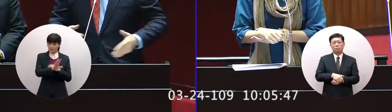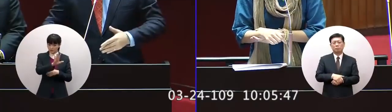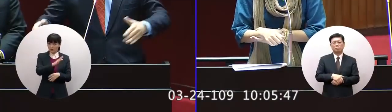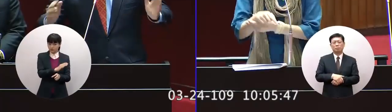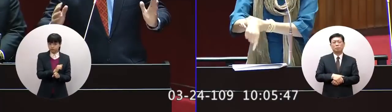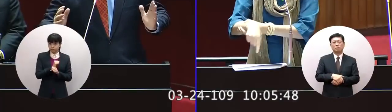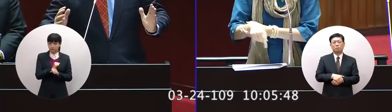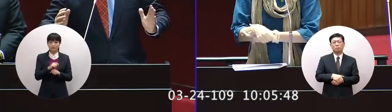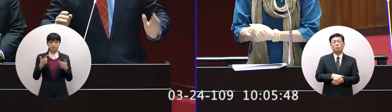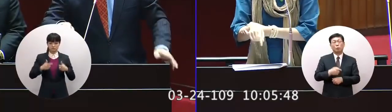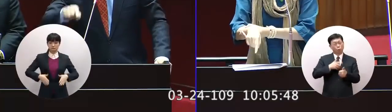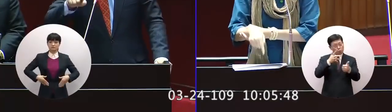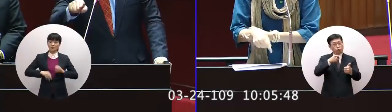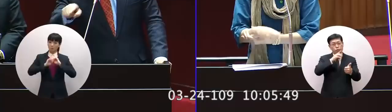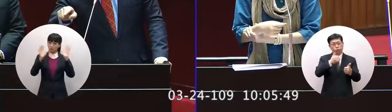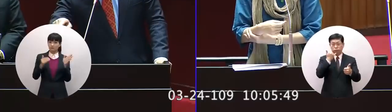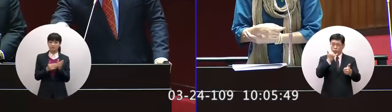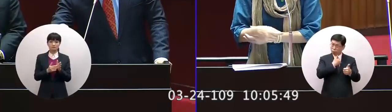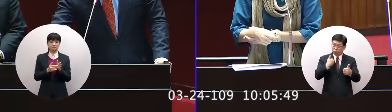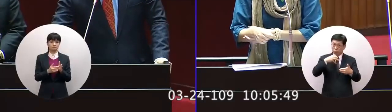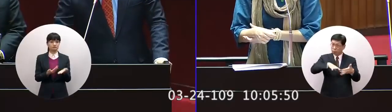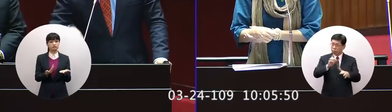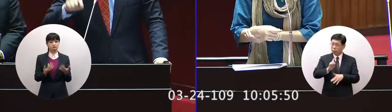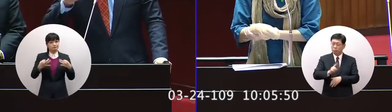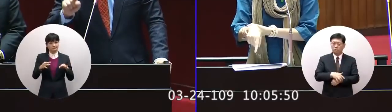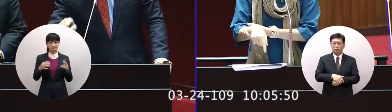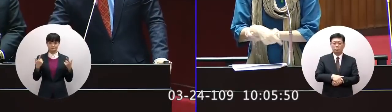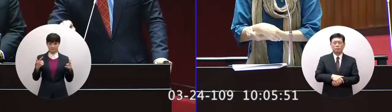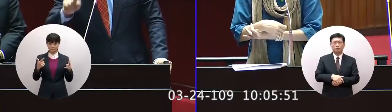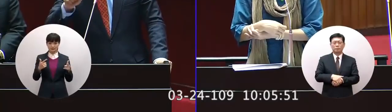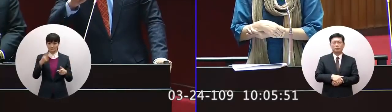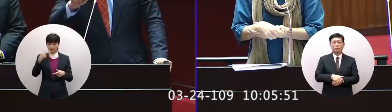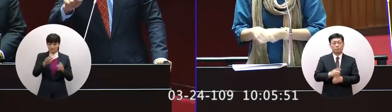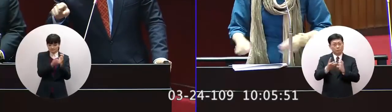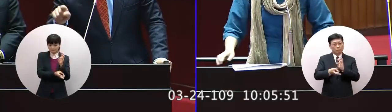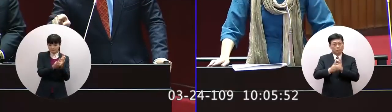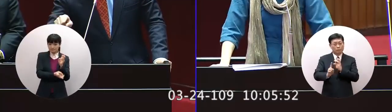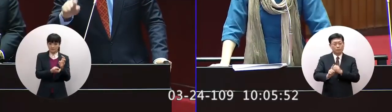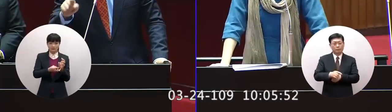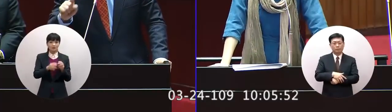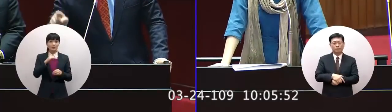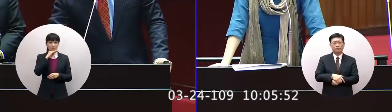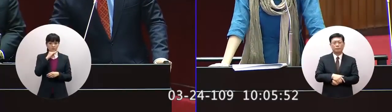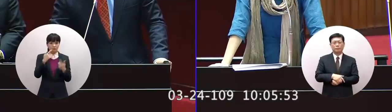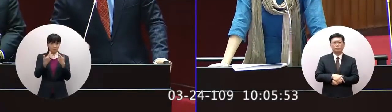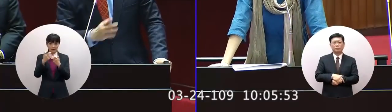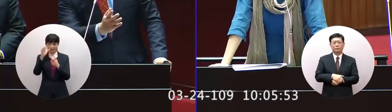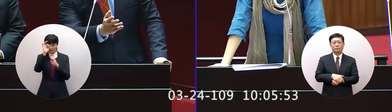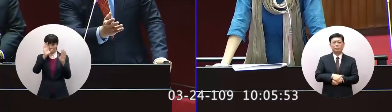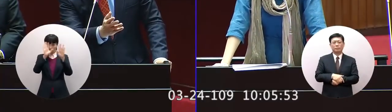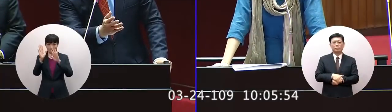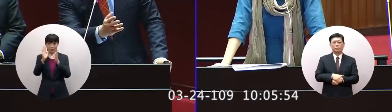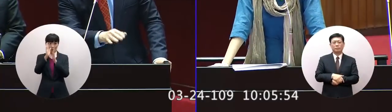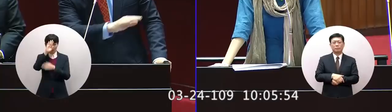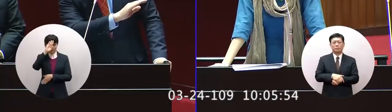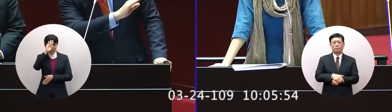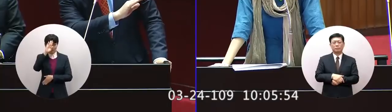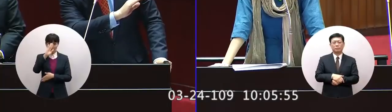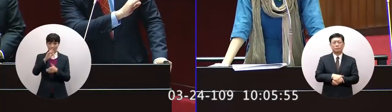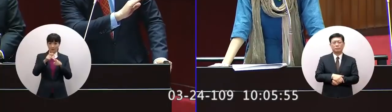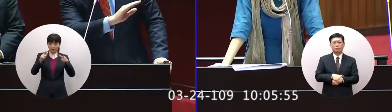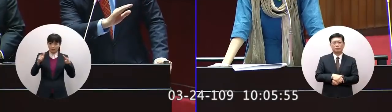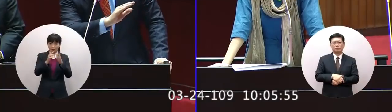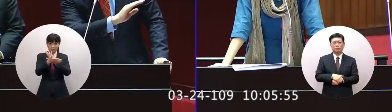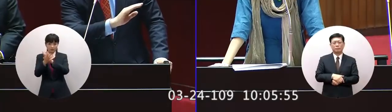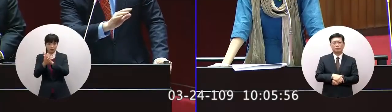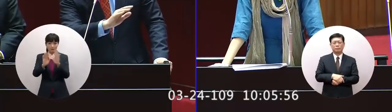令发布了以后政府就可以， 我现在就在问啊，可能的内容啊，对啊， 那这些可能的内容要根据疫情的发展一项一项的出来。所以我刚刚跟委员报告说，